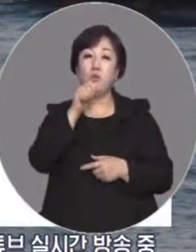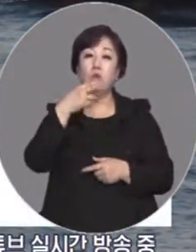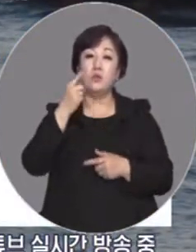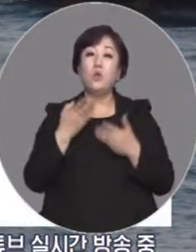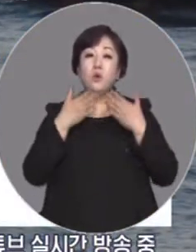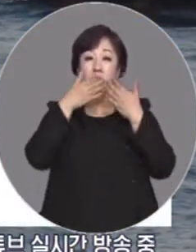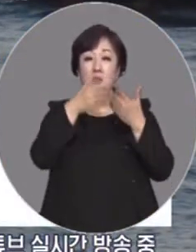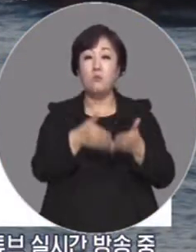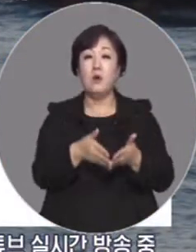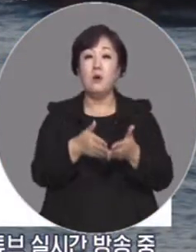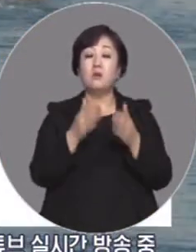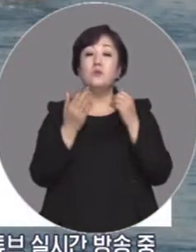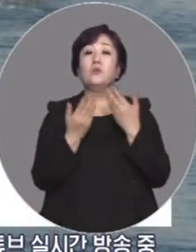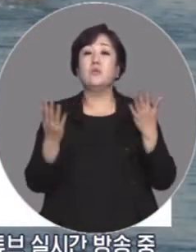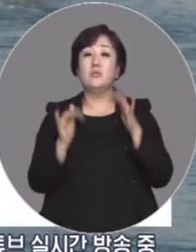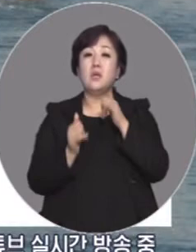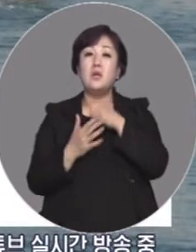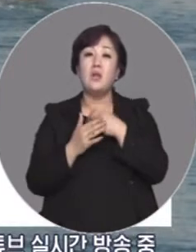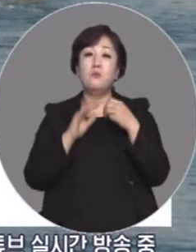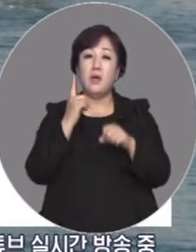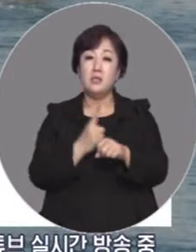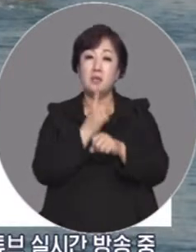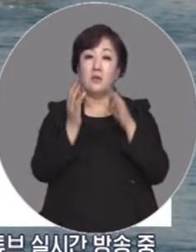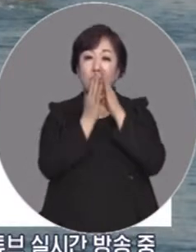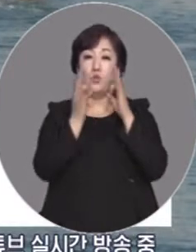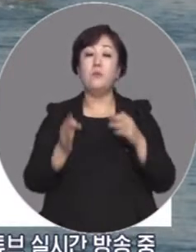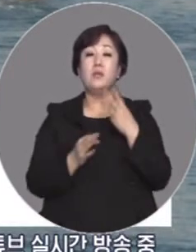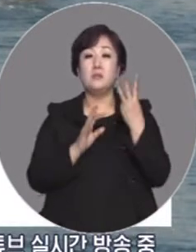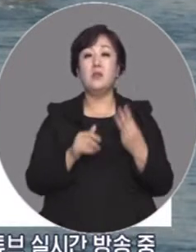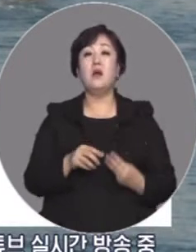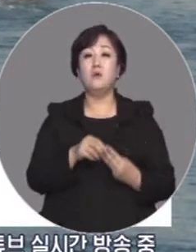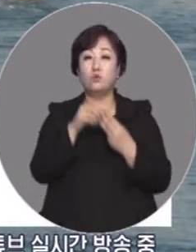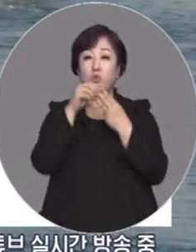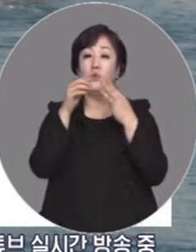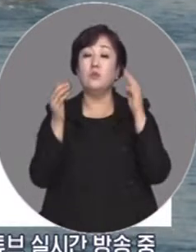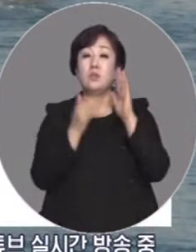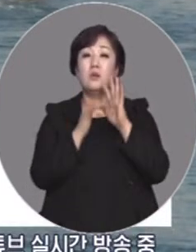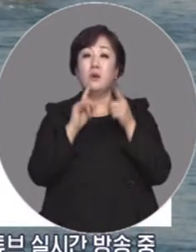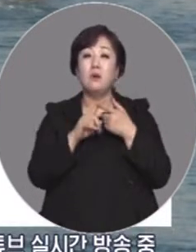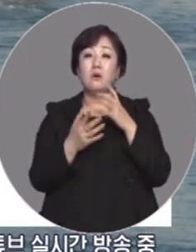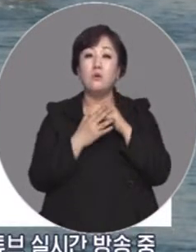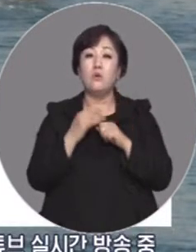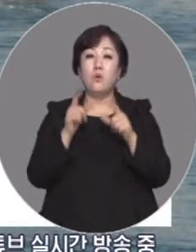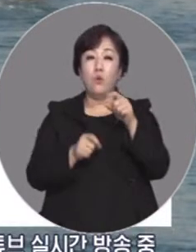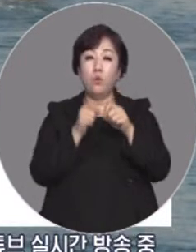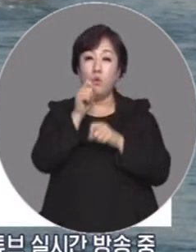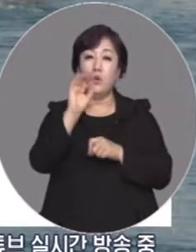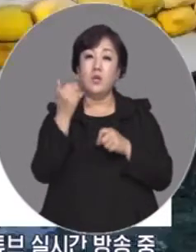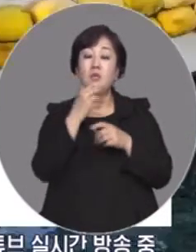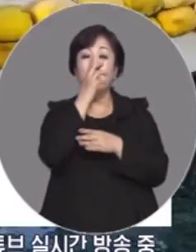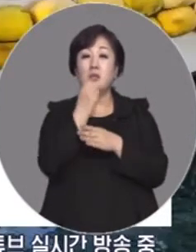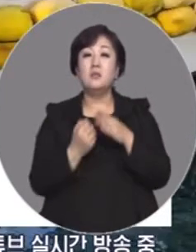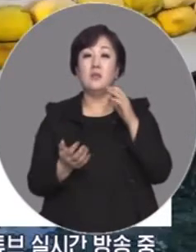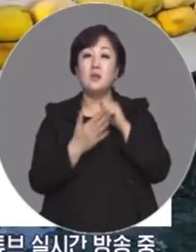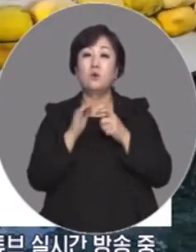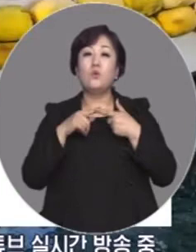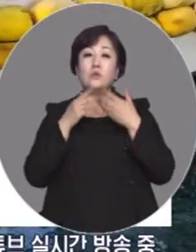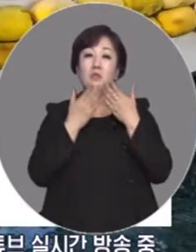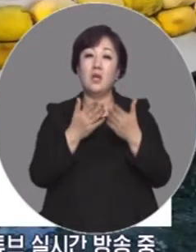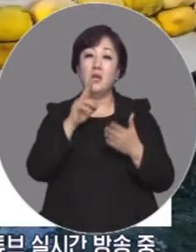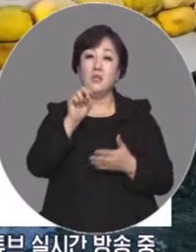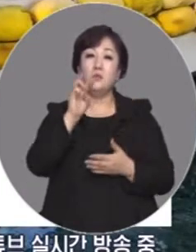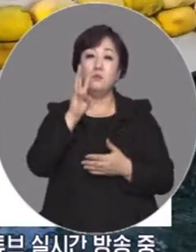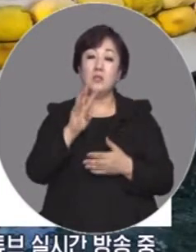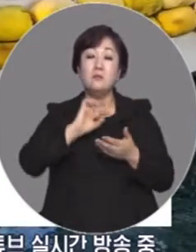승선한 3명이 1시간여만에 해경에 구조됐습니다 배경은 노후 원 선박에 20cm 크기의 구멍이